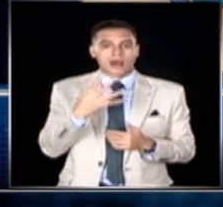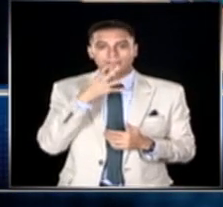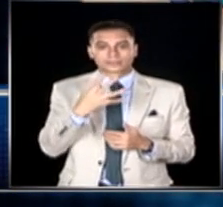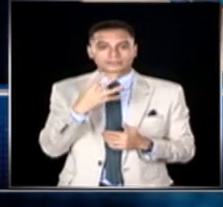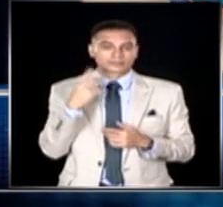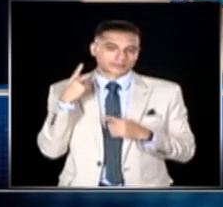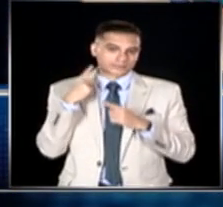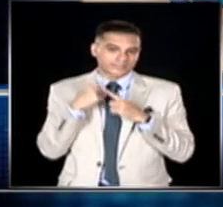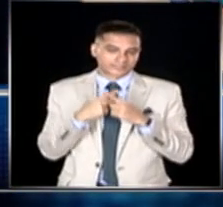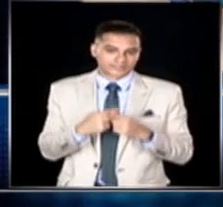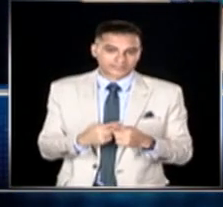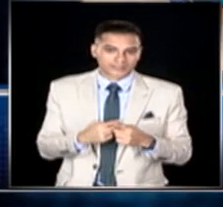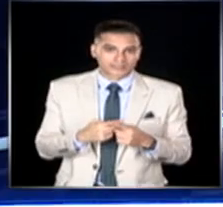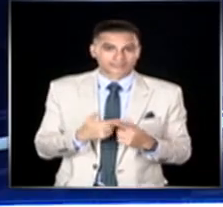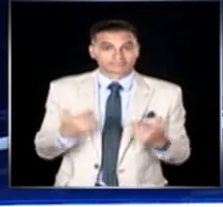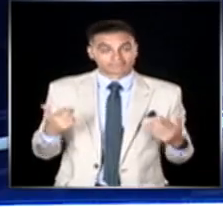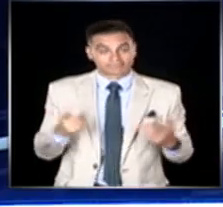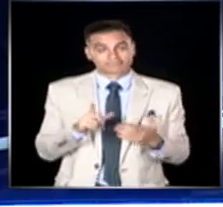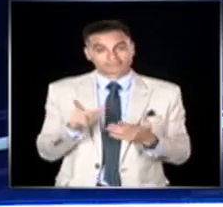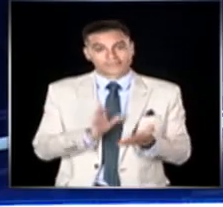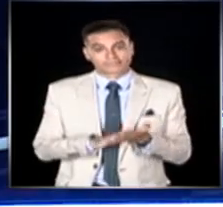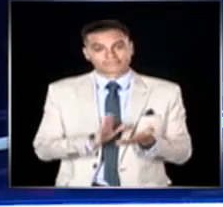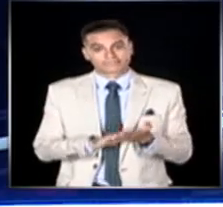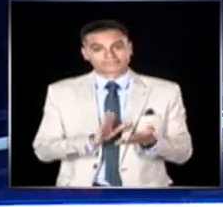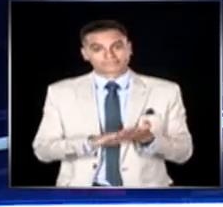ألقاب كانوا في آخر ست نسخ، برافو عليك يا معتز.